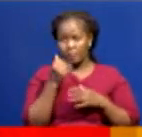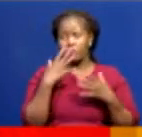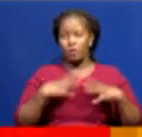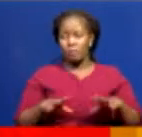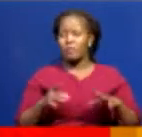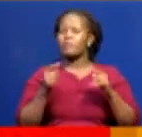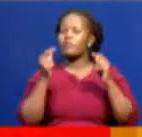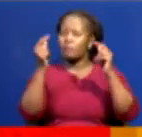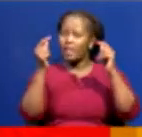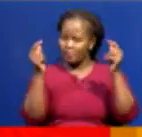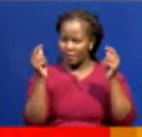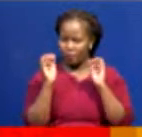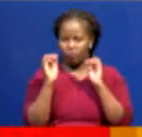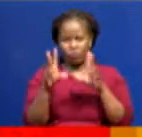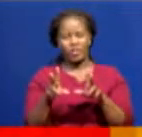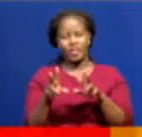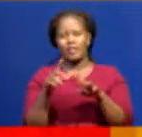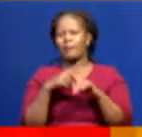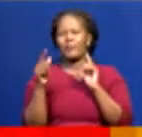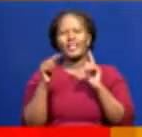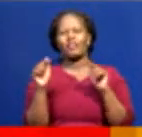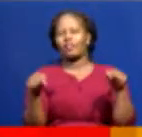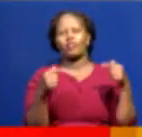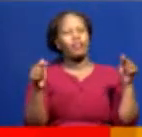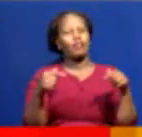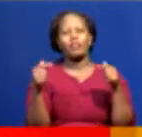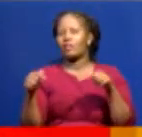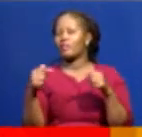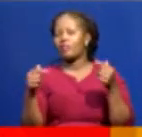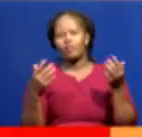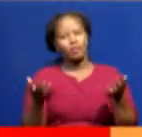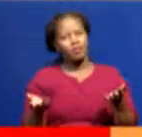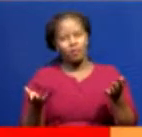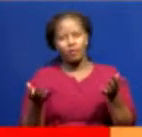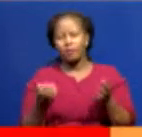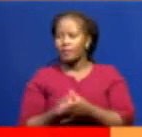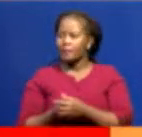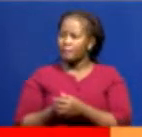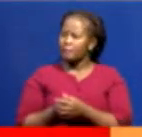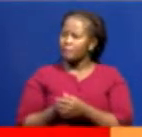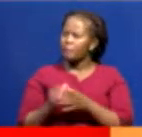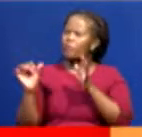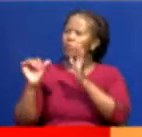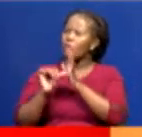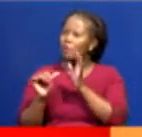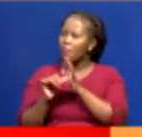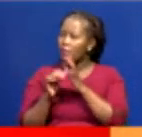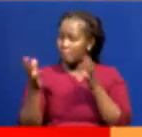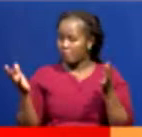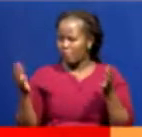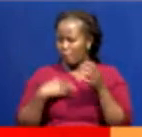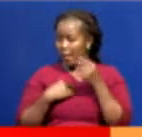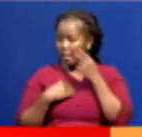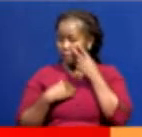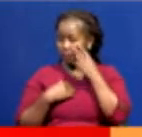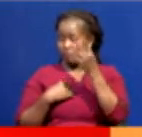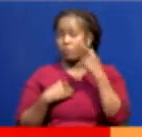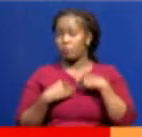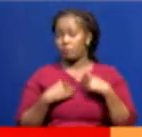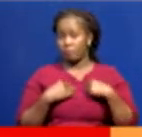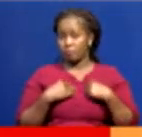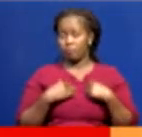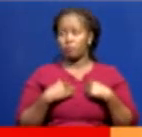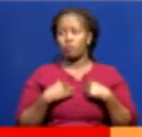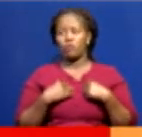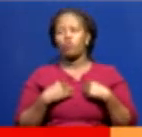wanaandamana lakini kunatokea vurugu mara kwa mara. Tatizo ni kwamba, kwa maoni yangu, ni